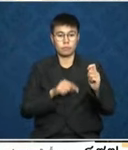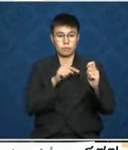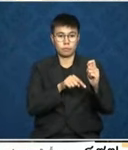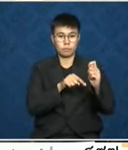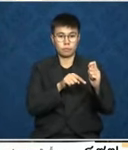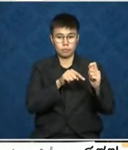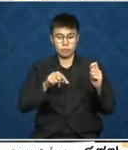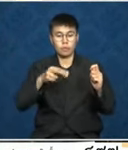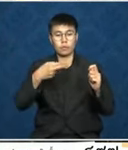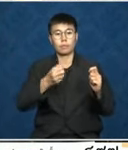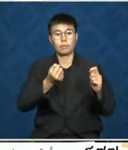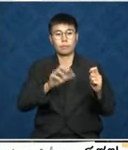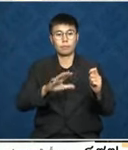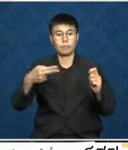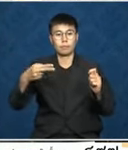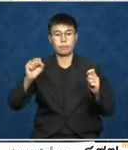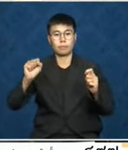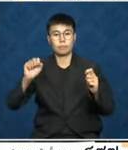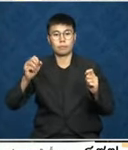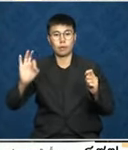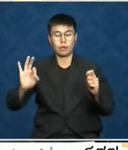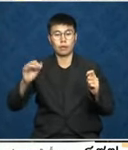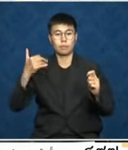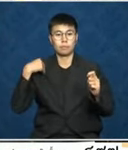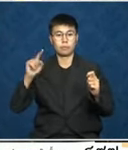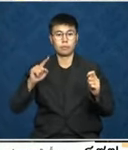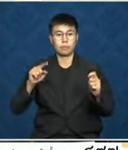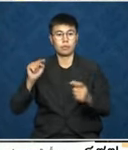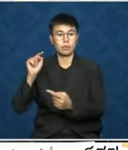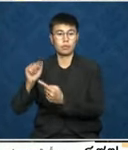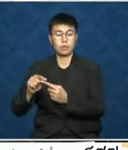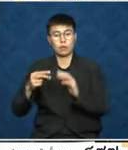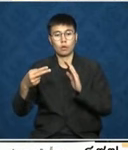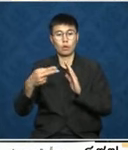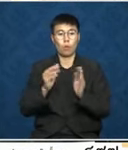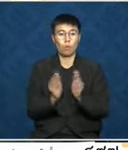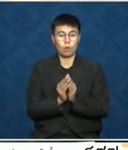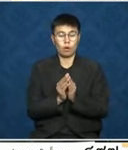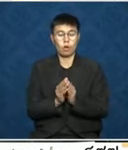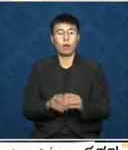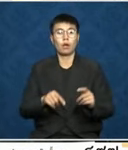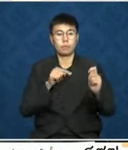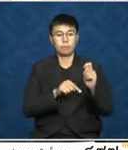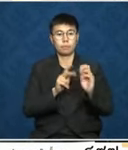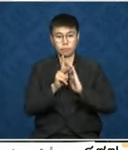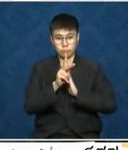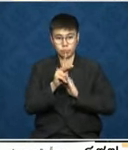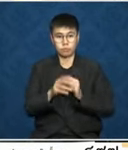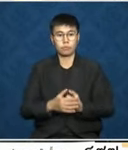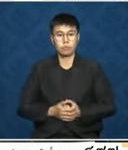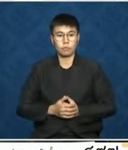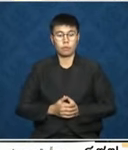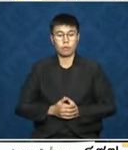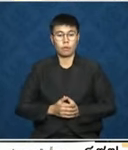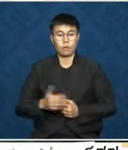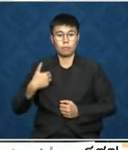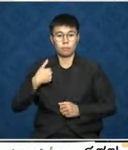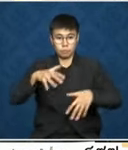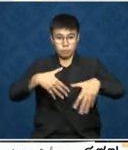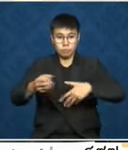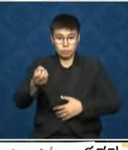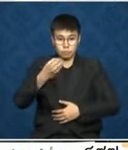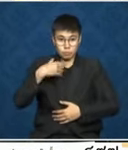15และหมู่ 19ไปป่าสถานชาปนกิจหนองบัวตำบลคลองขามอำเภอยางตลาดจังหวัดกาฬสินธุ์ชาวบ้านแจ้งปัญหา